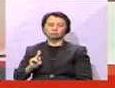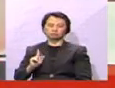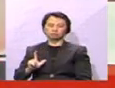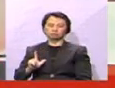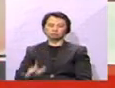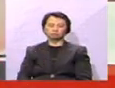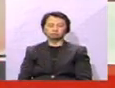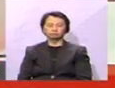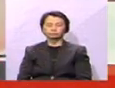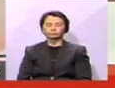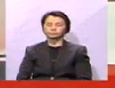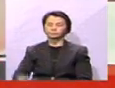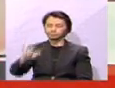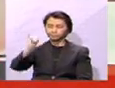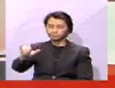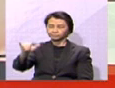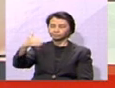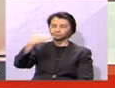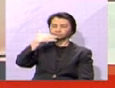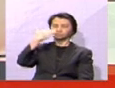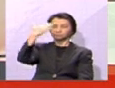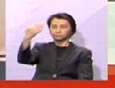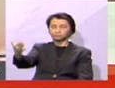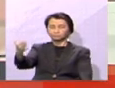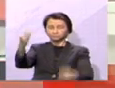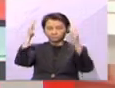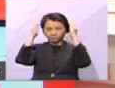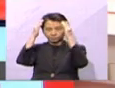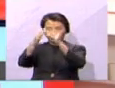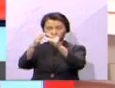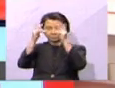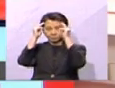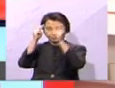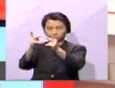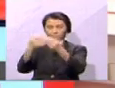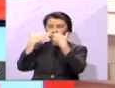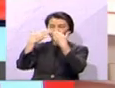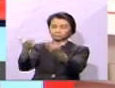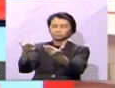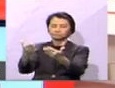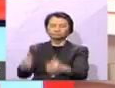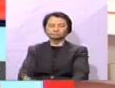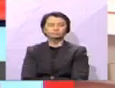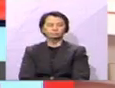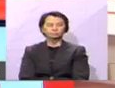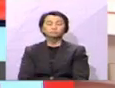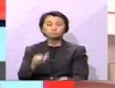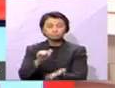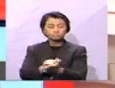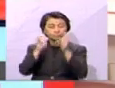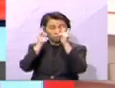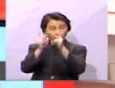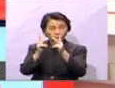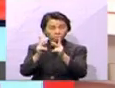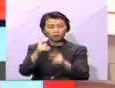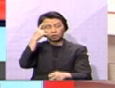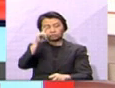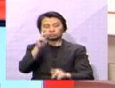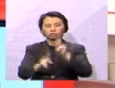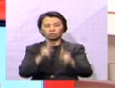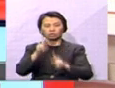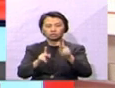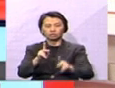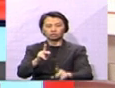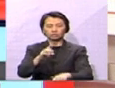silakan ya Jasmi Faisal muda di Kuantan Terima kasih dengan perkembangan itu itu di Kuantan bagi penduduk Kampung